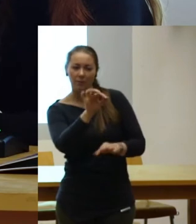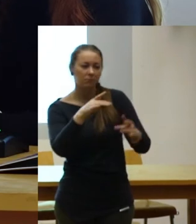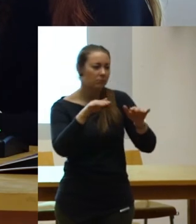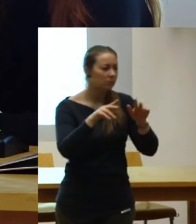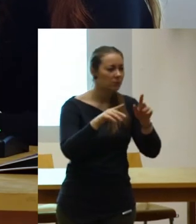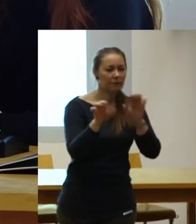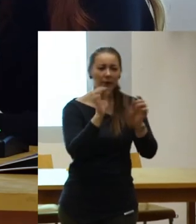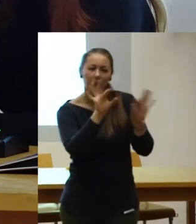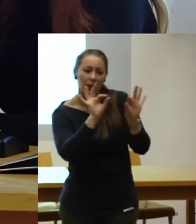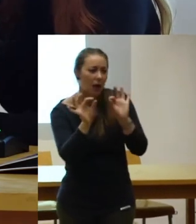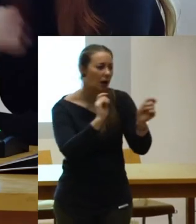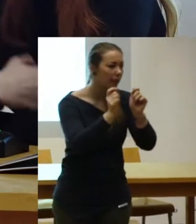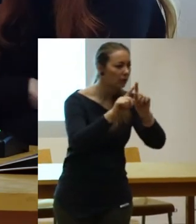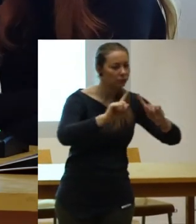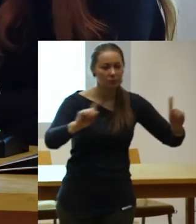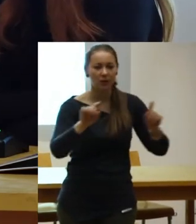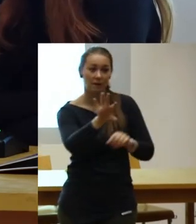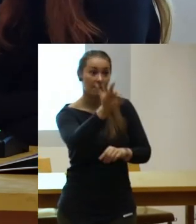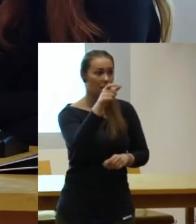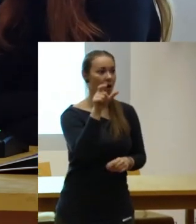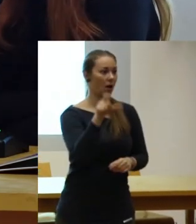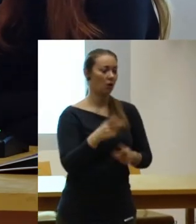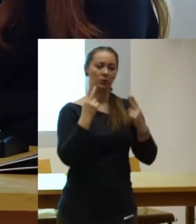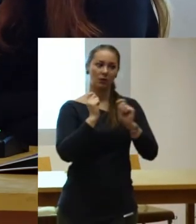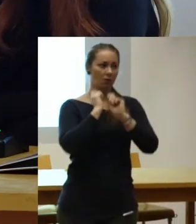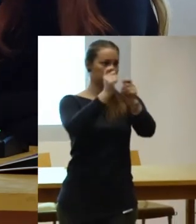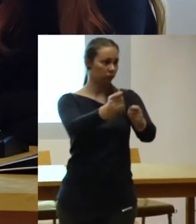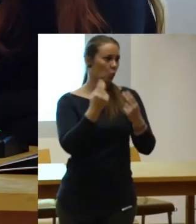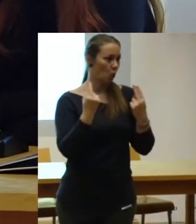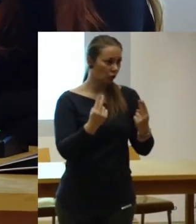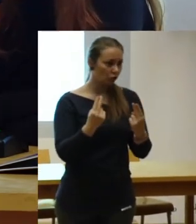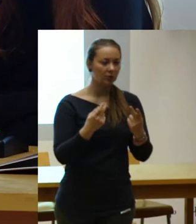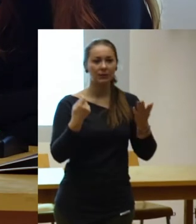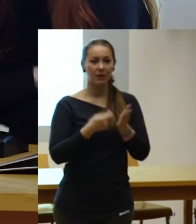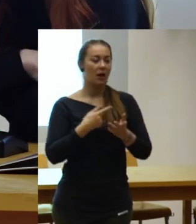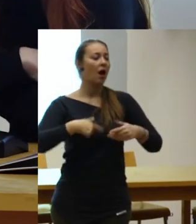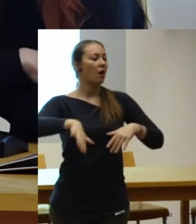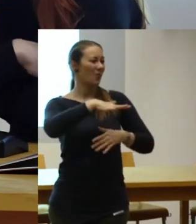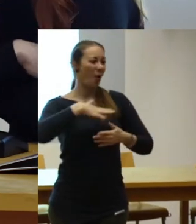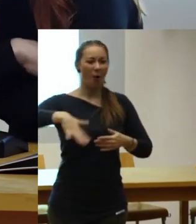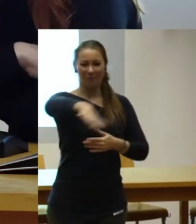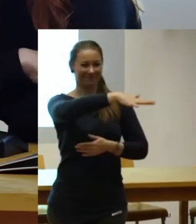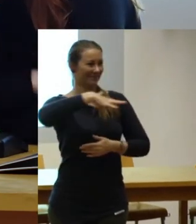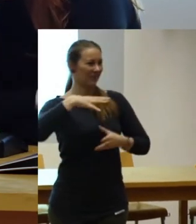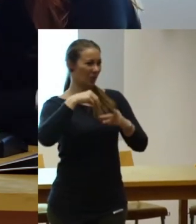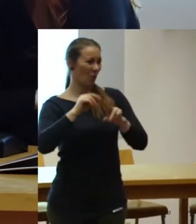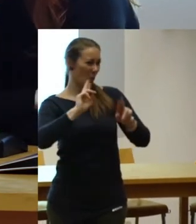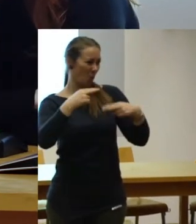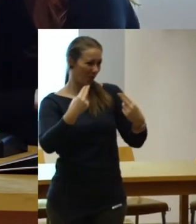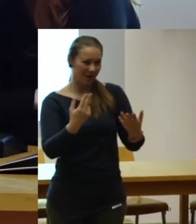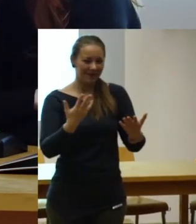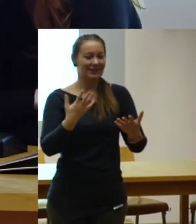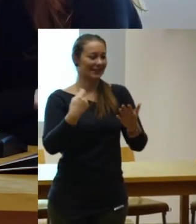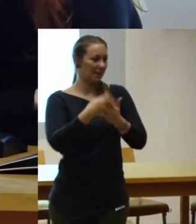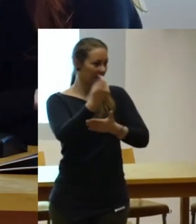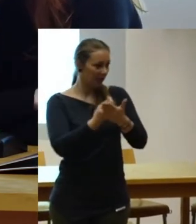dlouhou tradicí, takže dobře známý a často, když my mluvíme o tom, že jsme ze společnosti Jindřicha Chalupeckého, tak je to také ten jediný projekt,